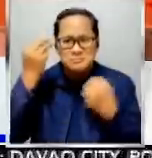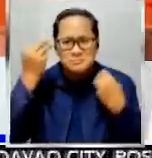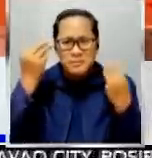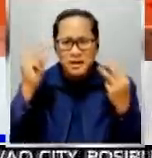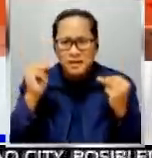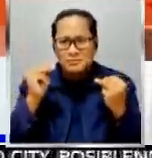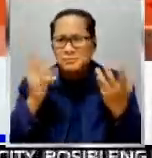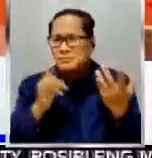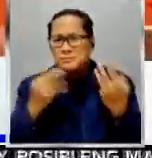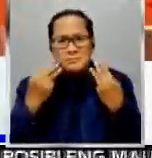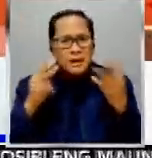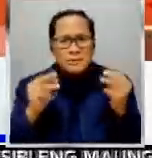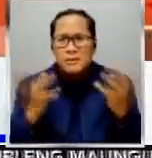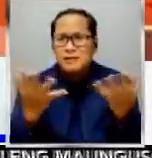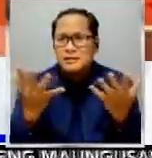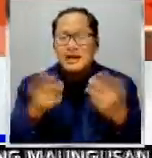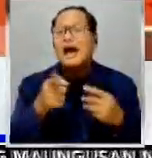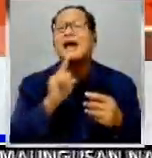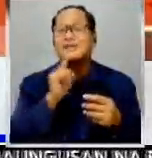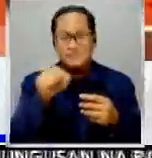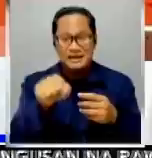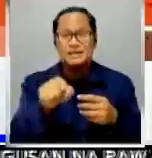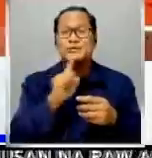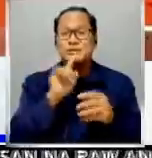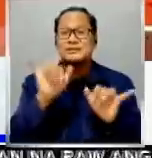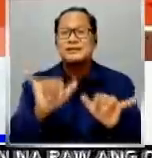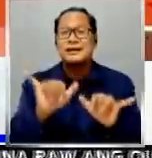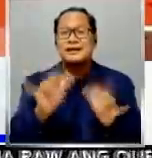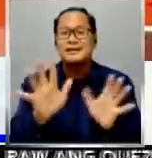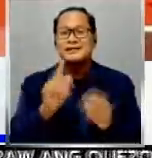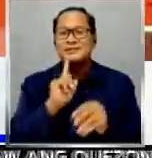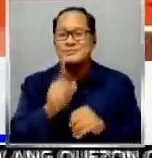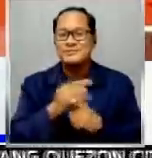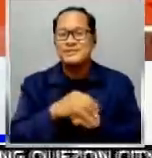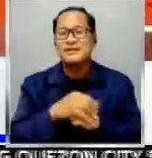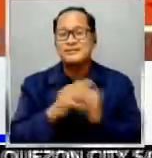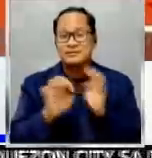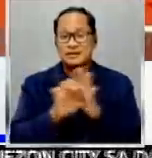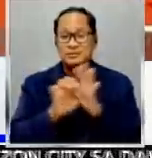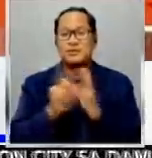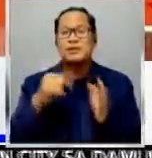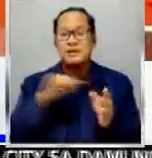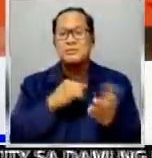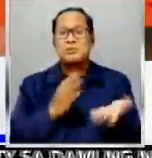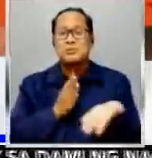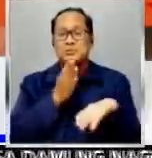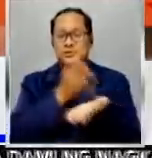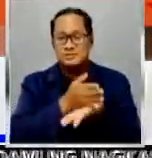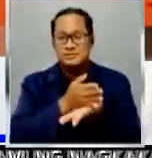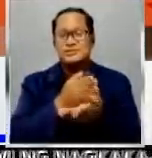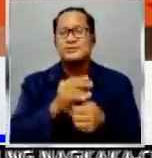ka lang. Diyan ka lang. Kung pwede, kami pupunta sa'yo. Basta pahinga ka muna.